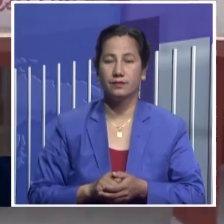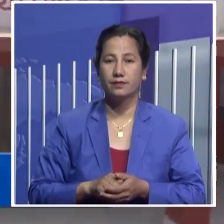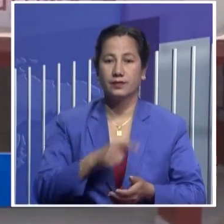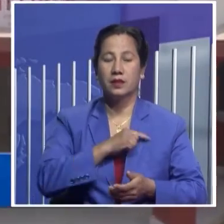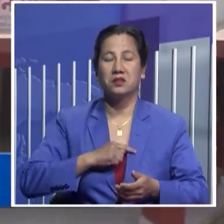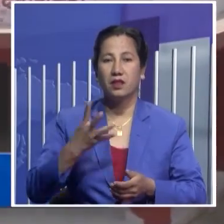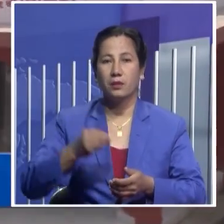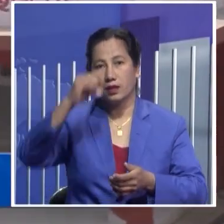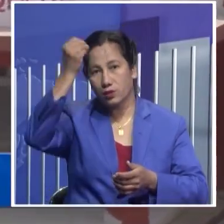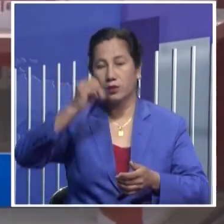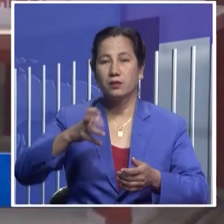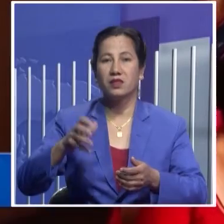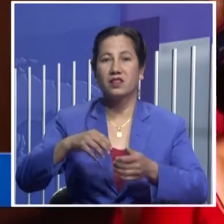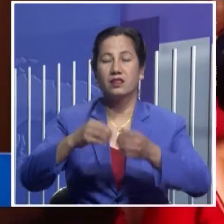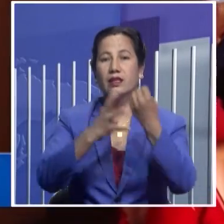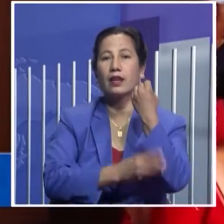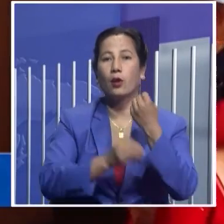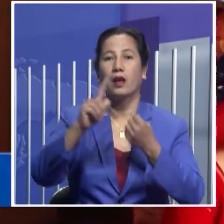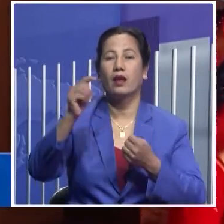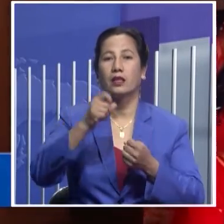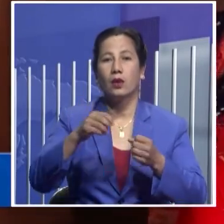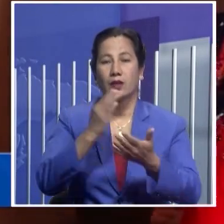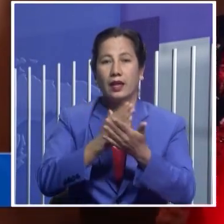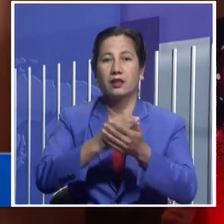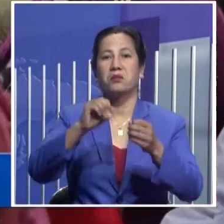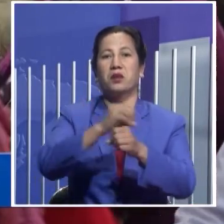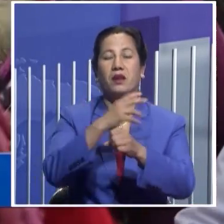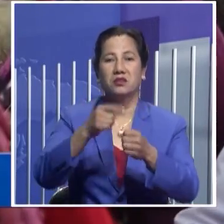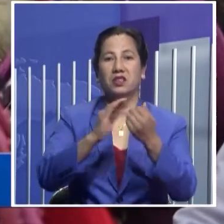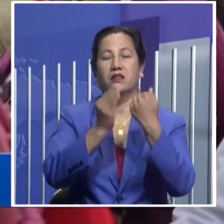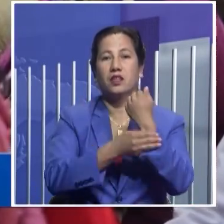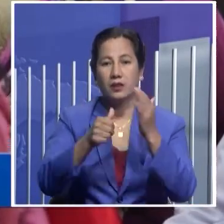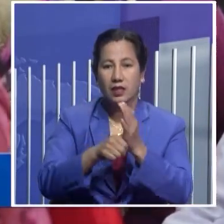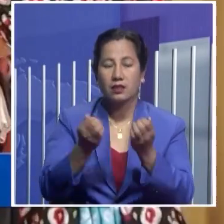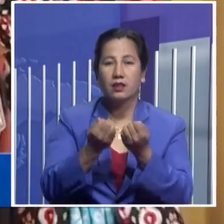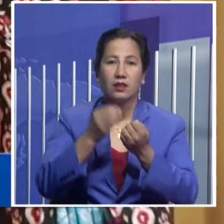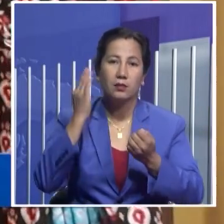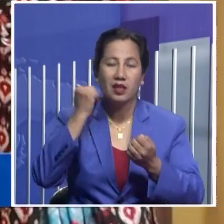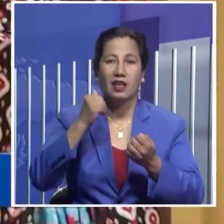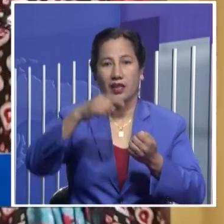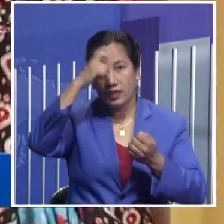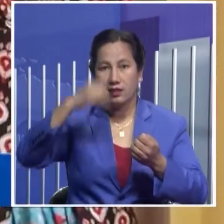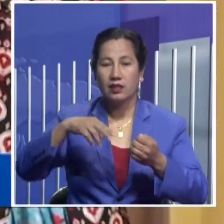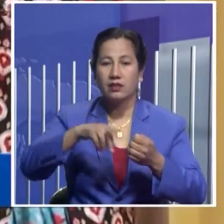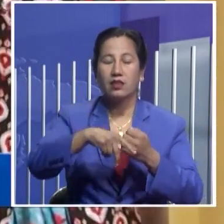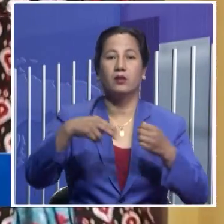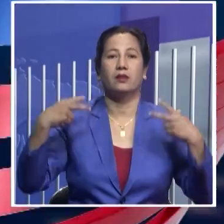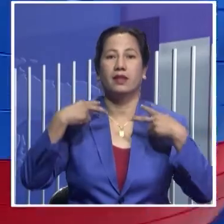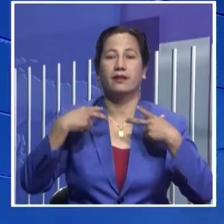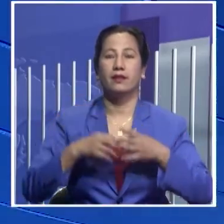कर्मचारी अभावले सुदूरपश्चिम प्रदेशमा ग्रामीण अल्ट्रासाउन्ड कार्यक्रम प्रभावकारी हुन सकेन। गर्भजास गर्न महिलालाई तराई झर्नुपर्ने बाध्यता।